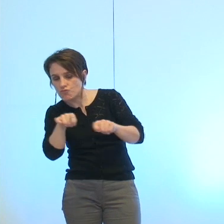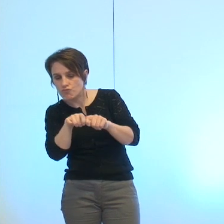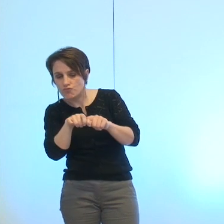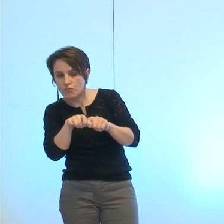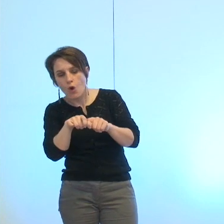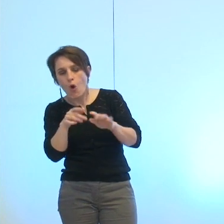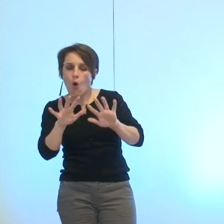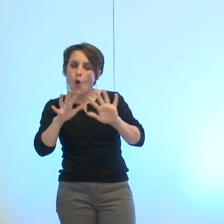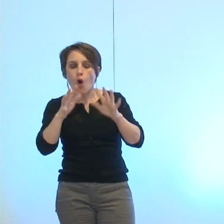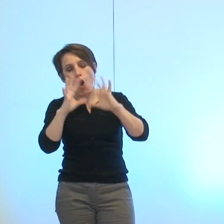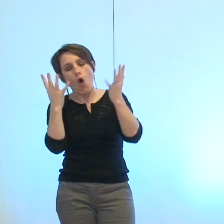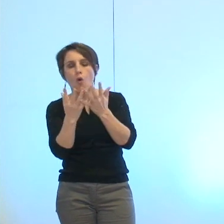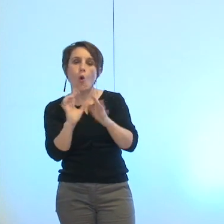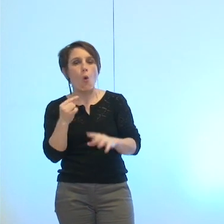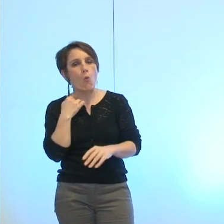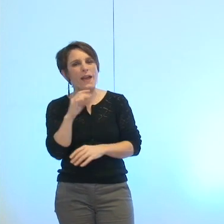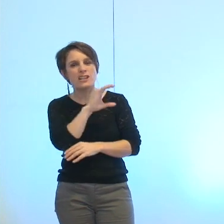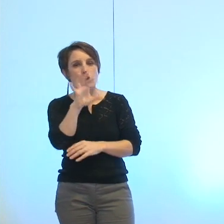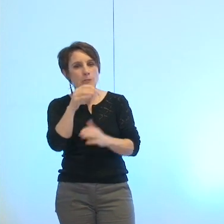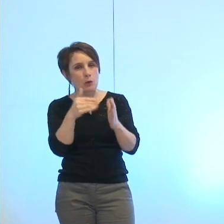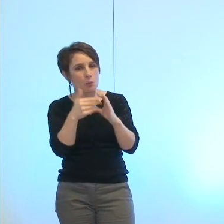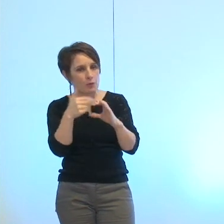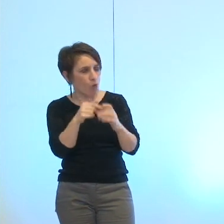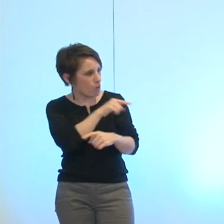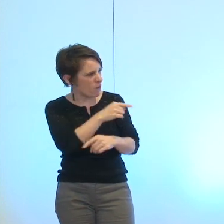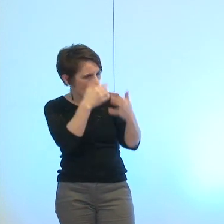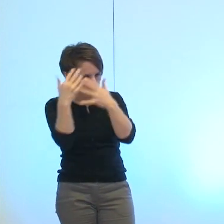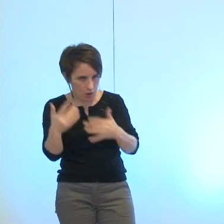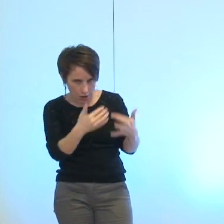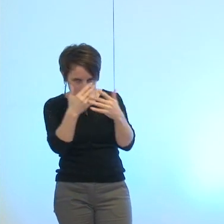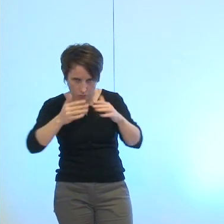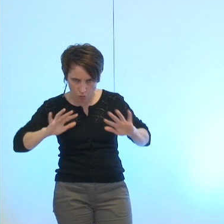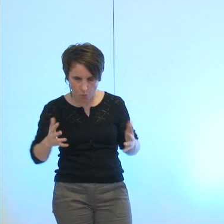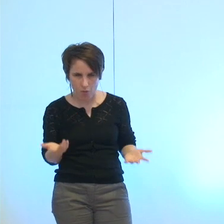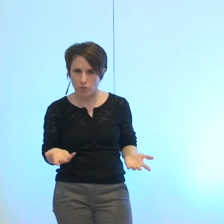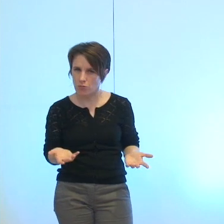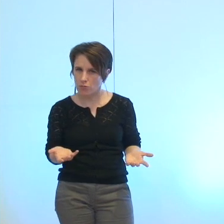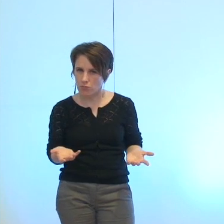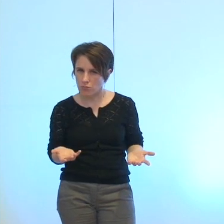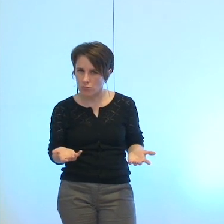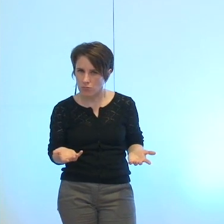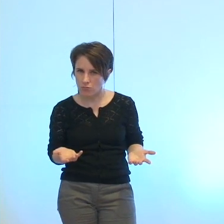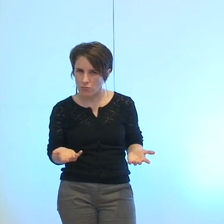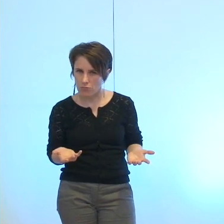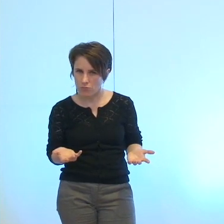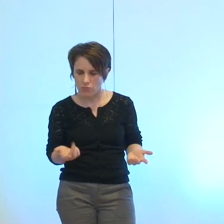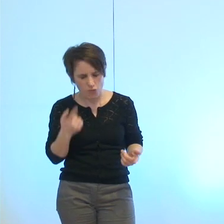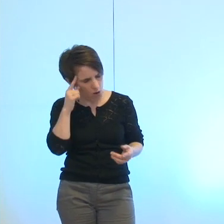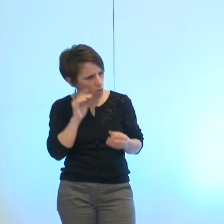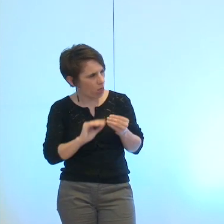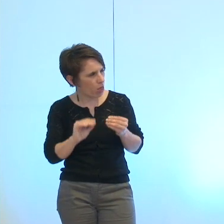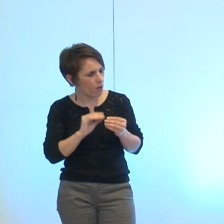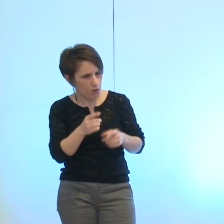150000 €. je suis curieux de connaître cette la manière dont vous avez construit cette